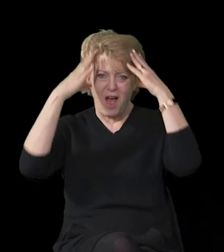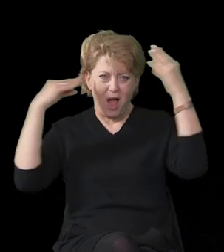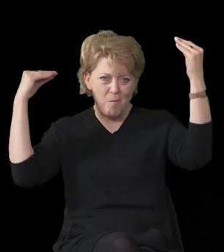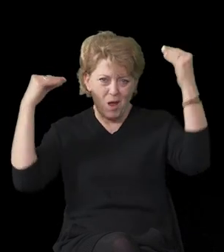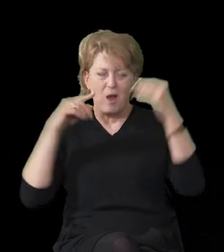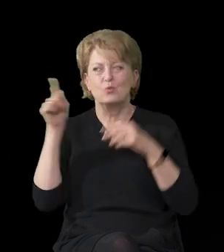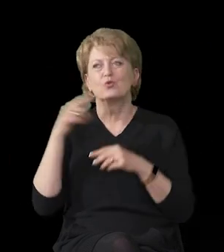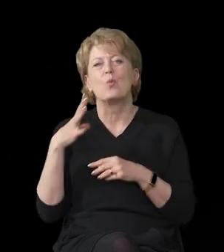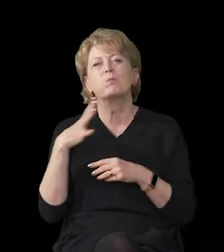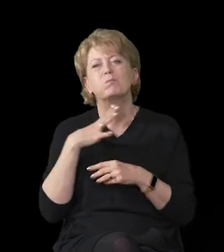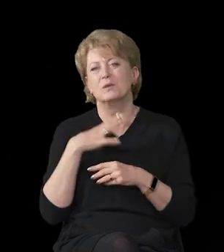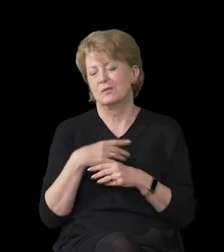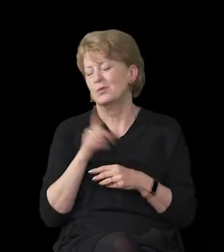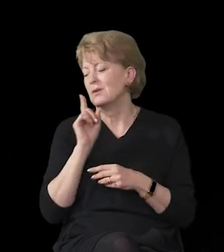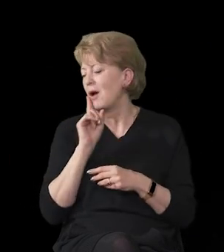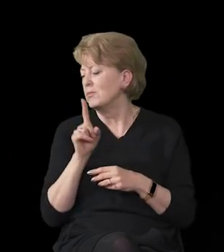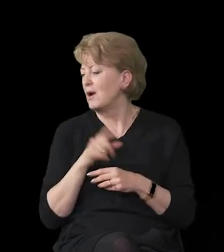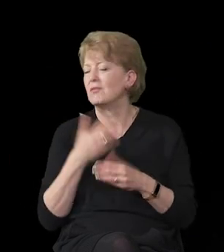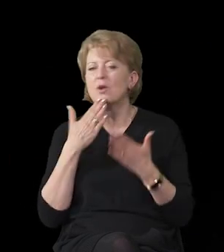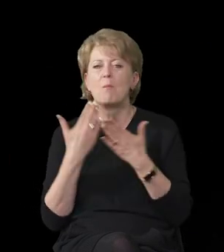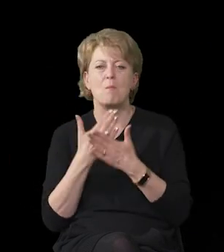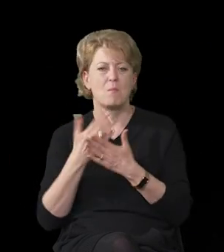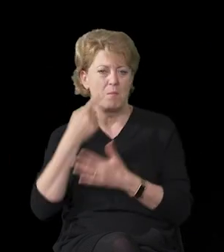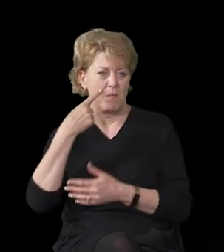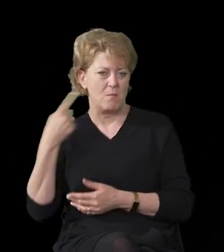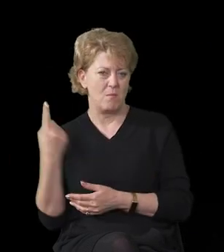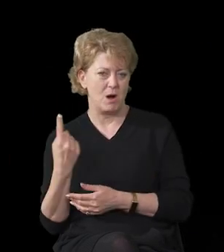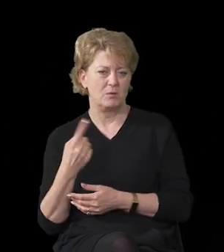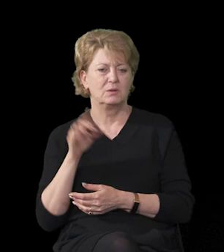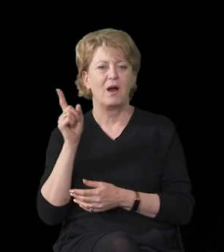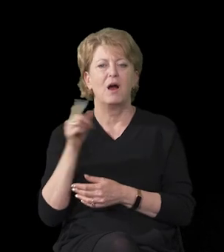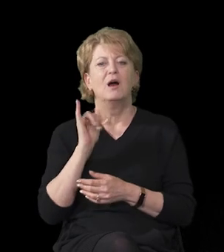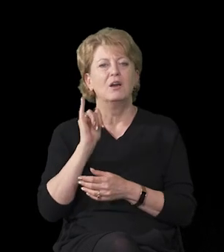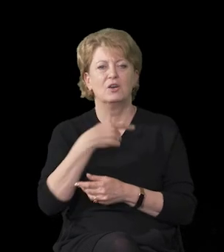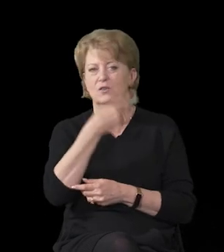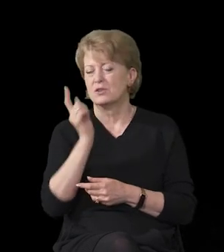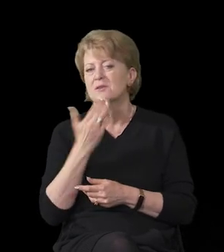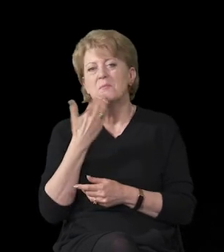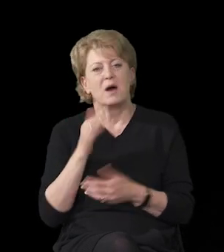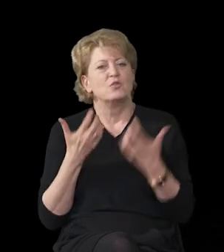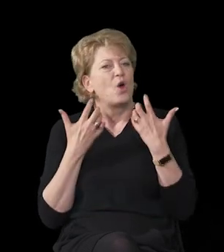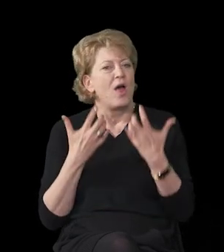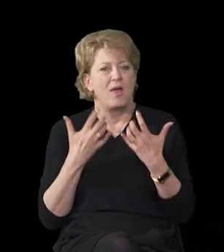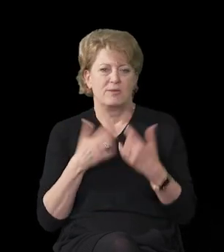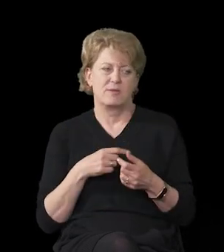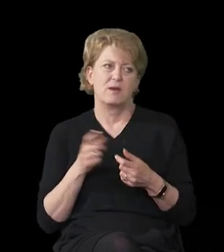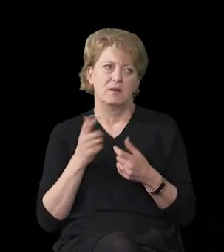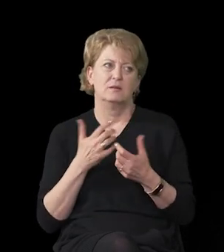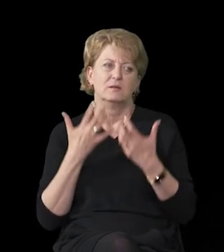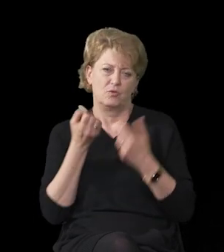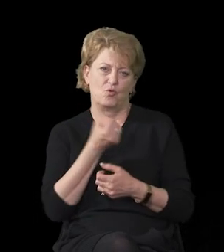mody wśród mężczyzn Dasanesh i bardzo chętnie właśnie takie nakrycia głowy